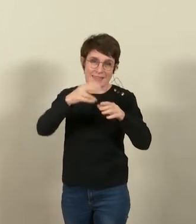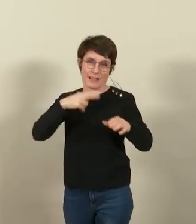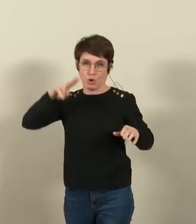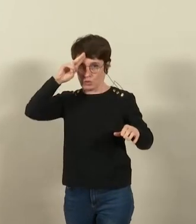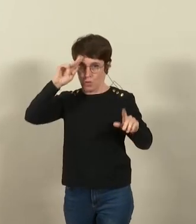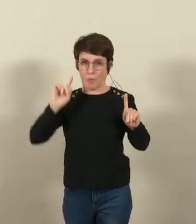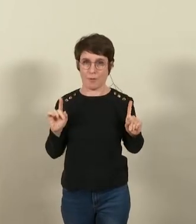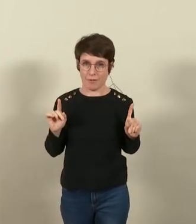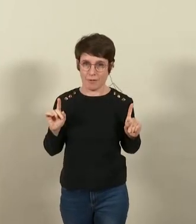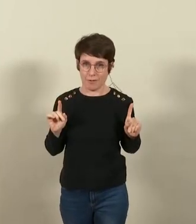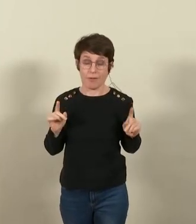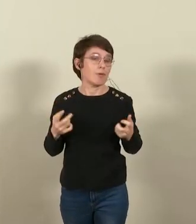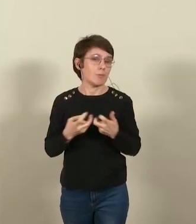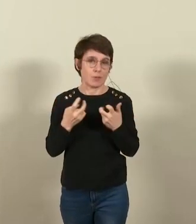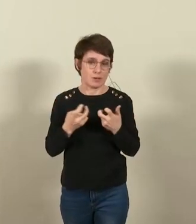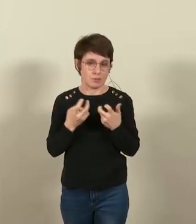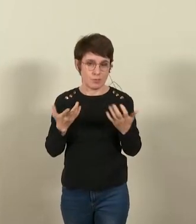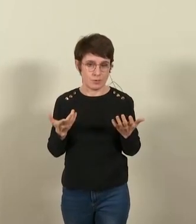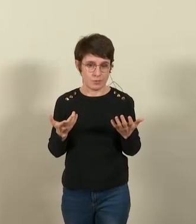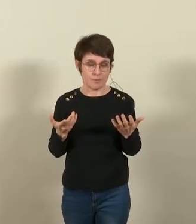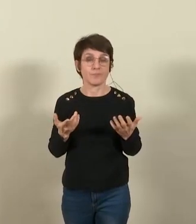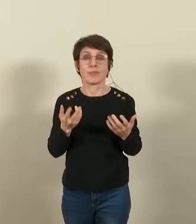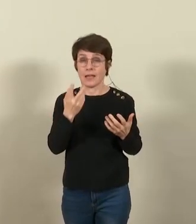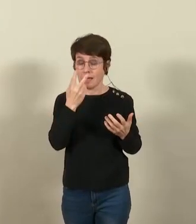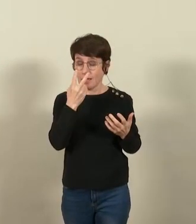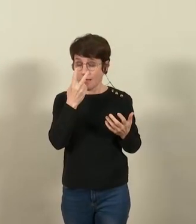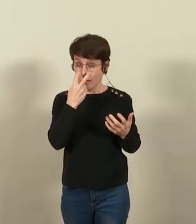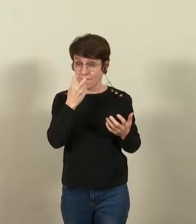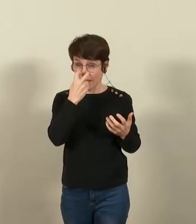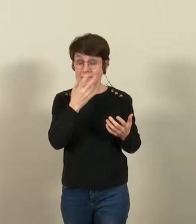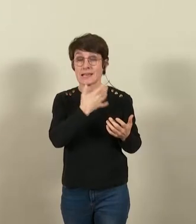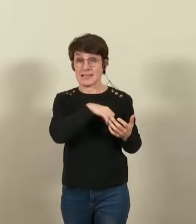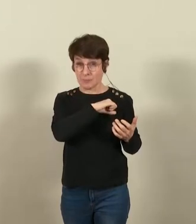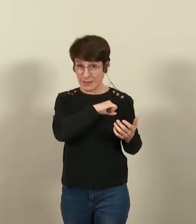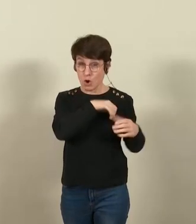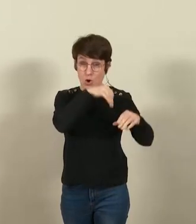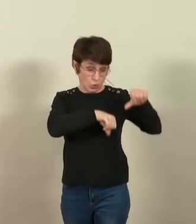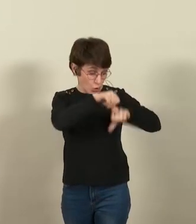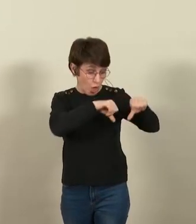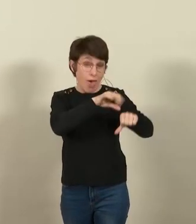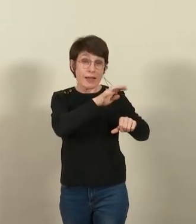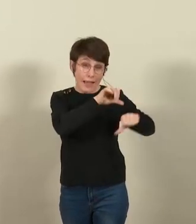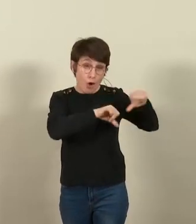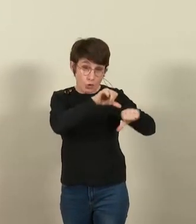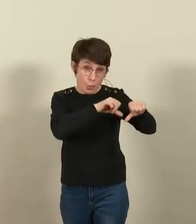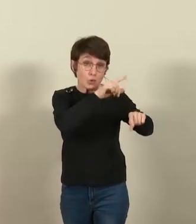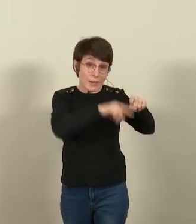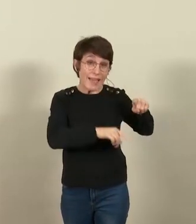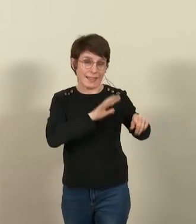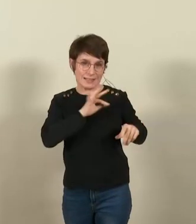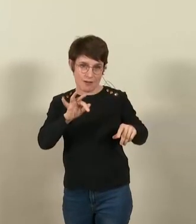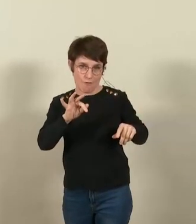européennes à titre d'exemple une fraise espagnole est traitée avec 40 produits interdits en France par rapport à une